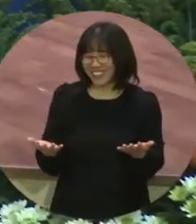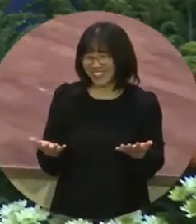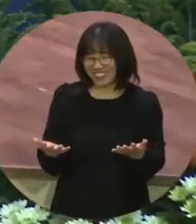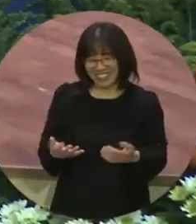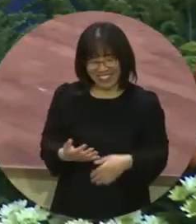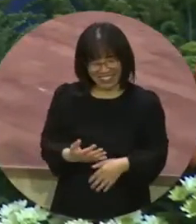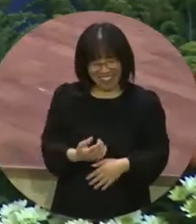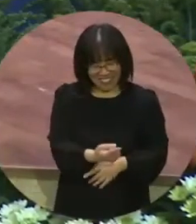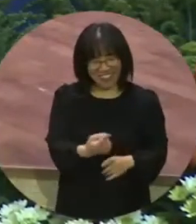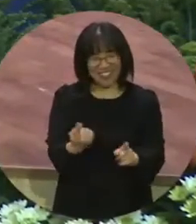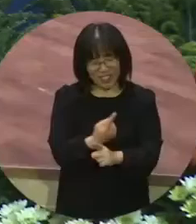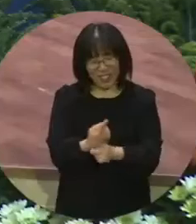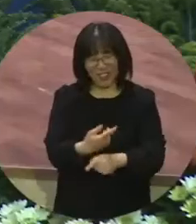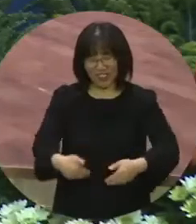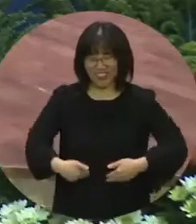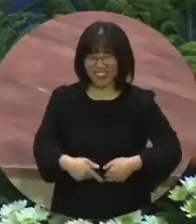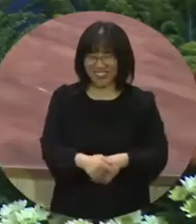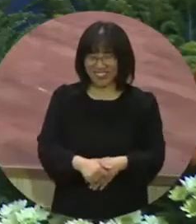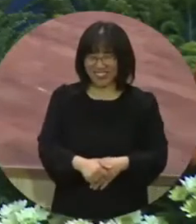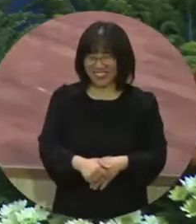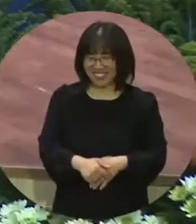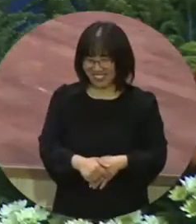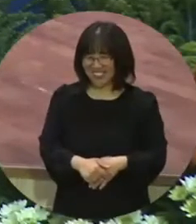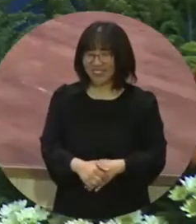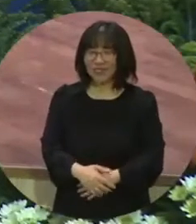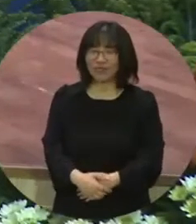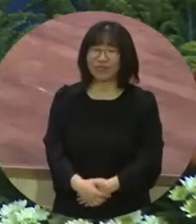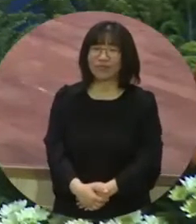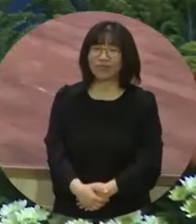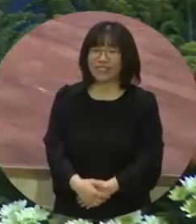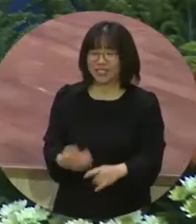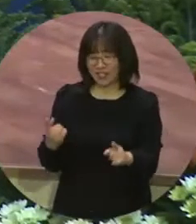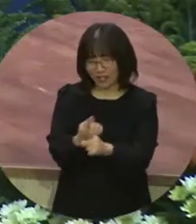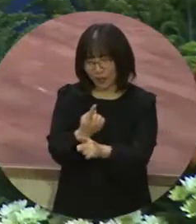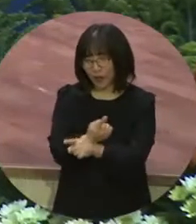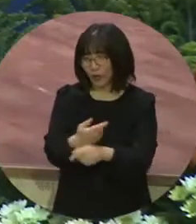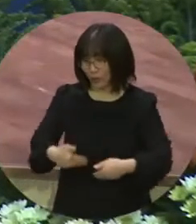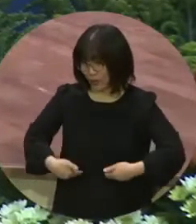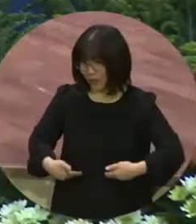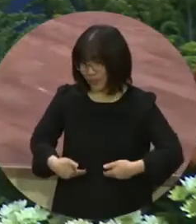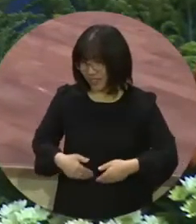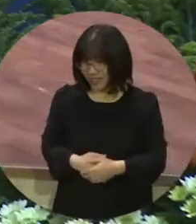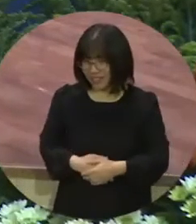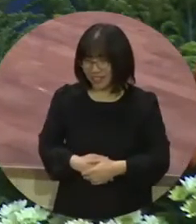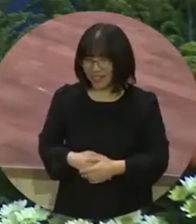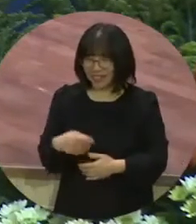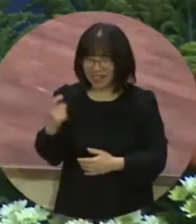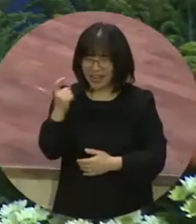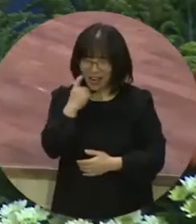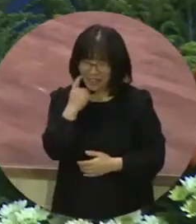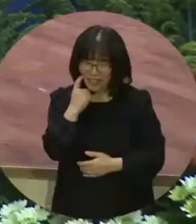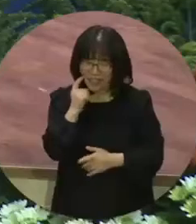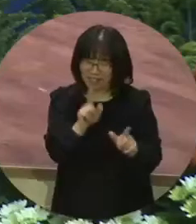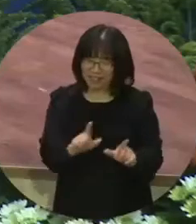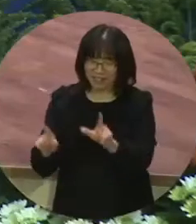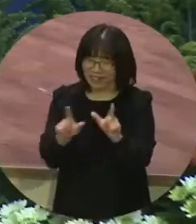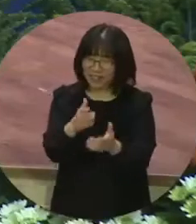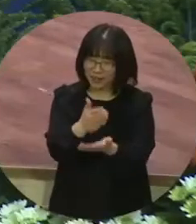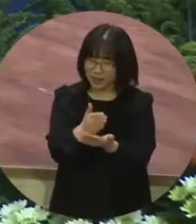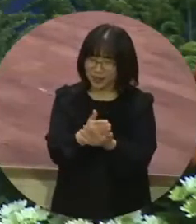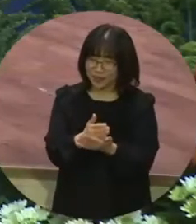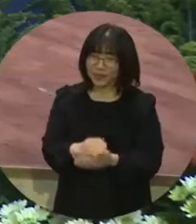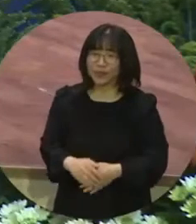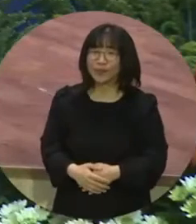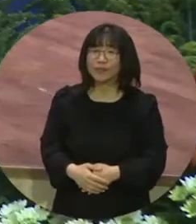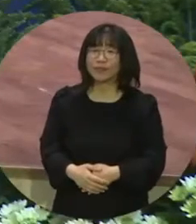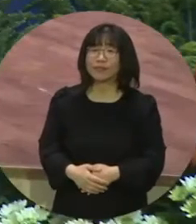주의받아야 돼요. 이유 없어요. 주의받아야 돼요. 가짜 인생 살고 있어요. 그거 주의받아야